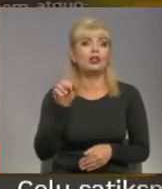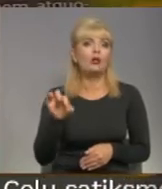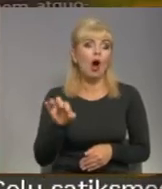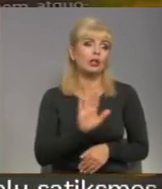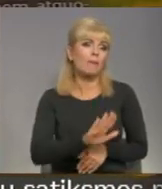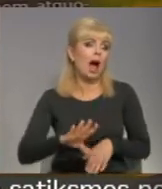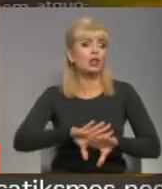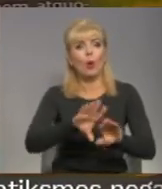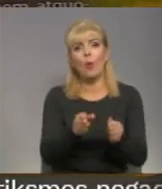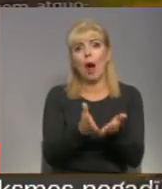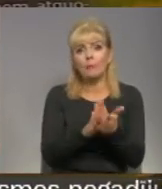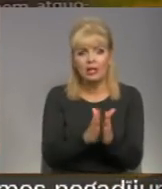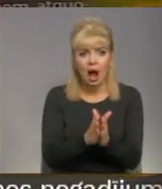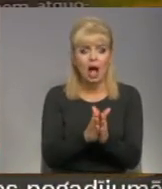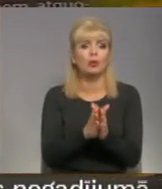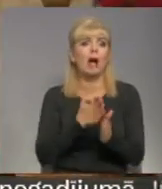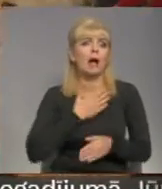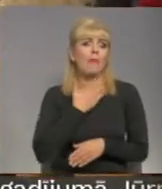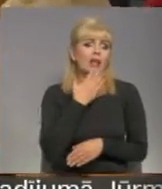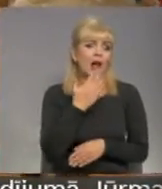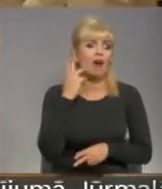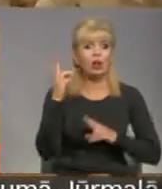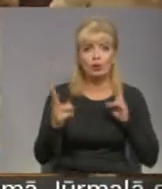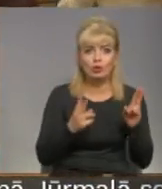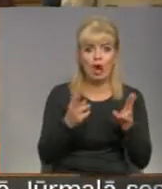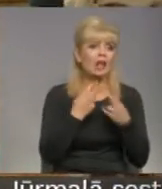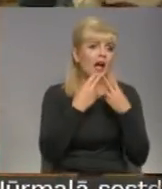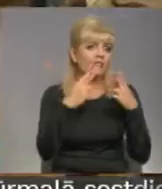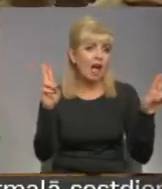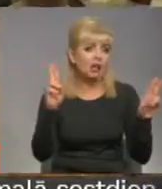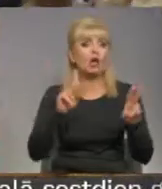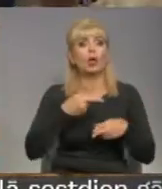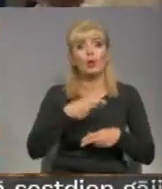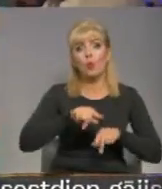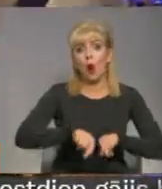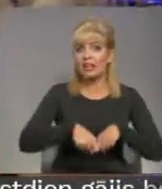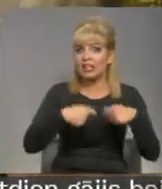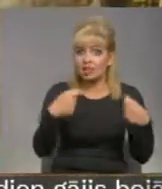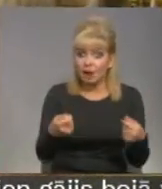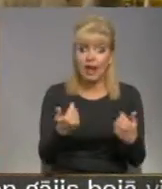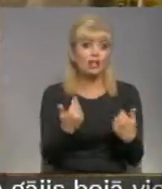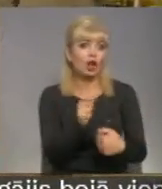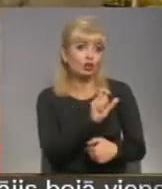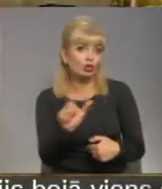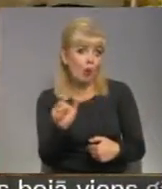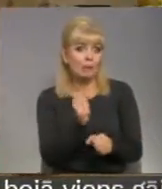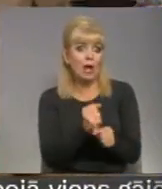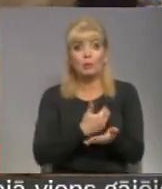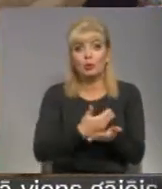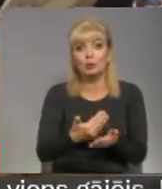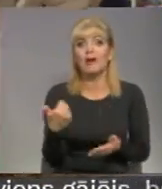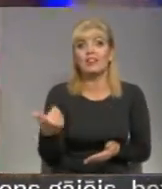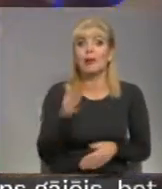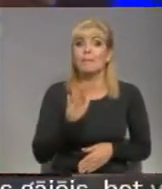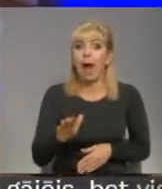dzējas kopkrājums Vissapliek maņ munā volūdā skaņ ir vērienīgākais no izdevumiem. Šobrīd Antona darbus turpina viņa bērni